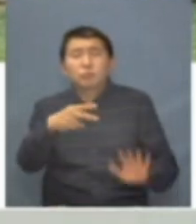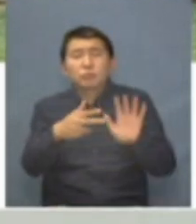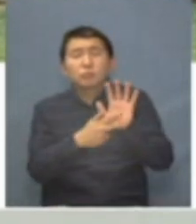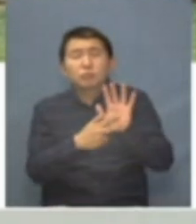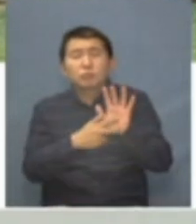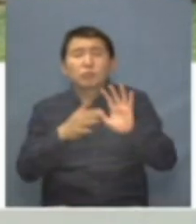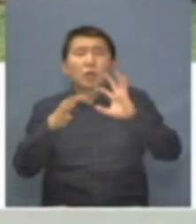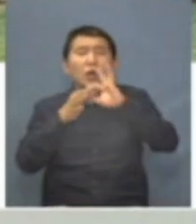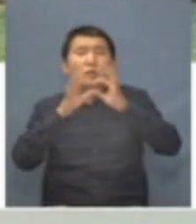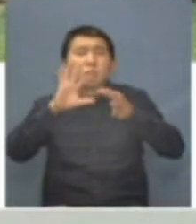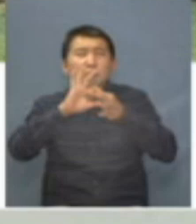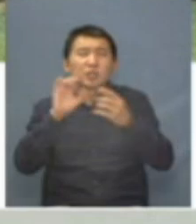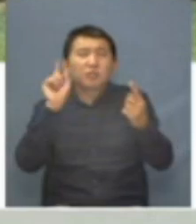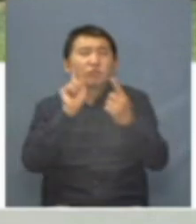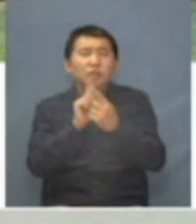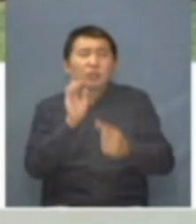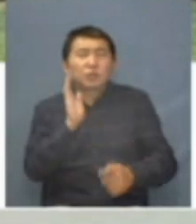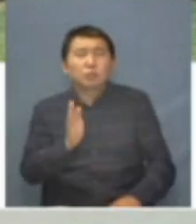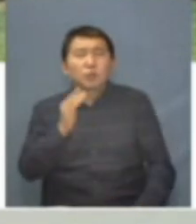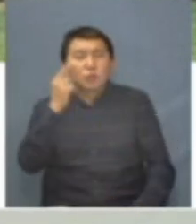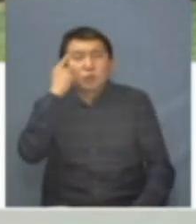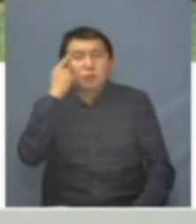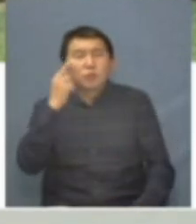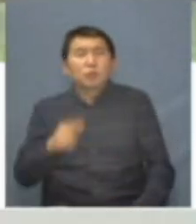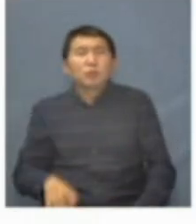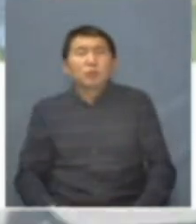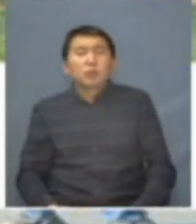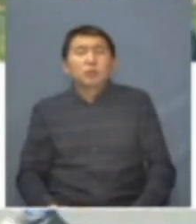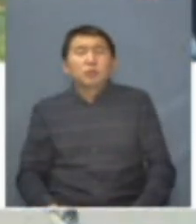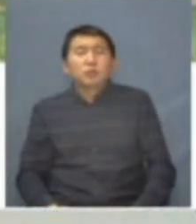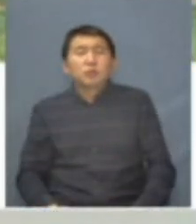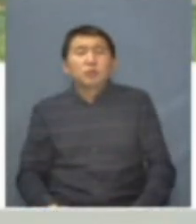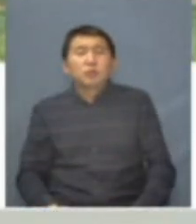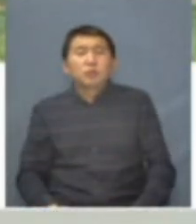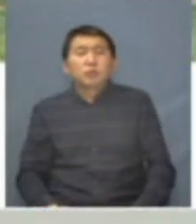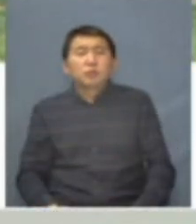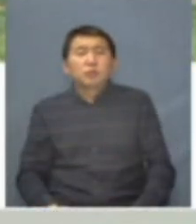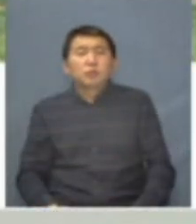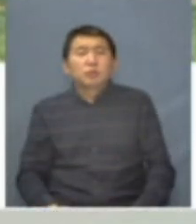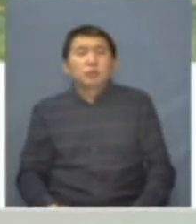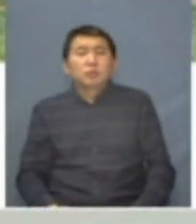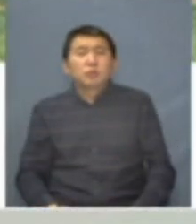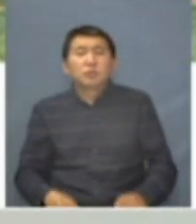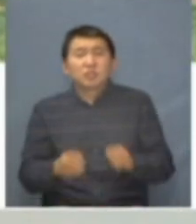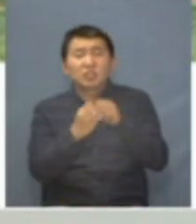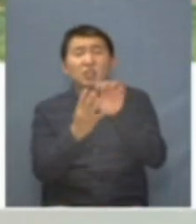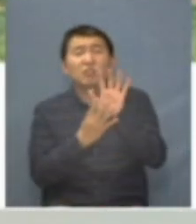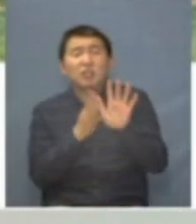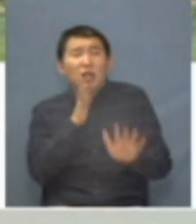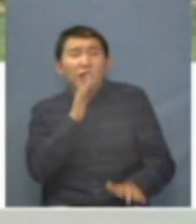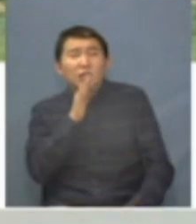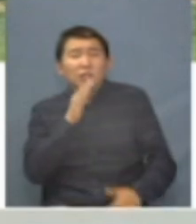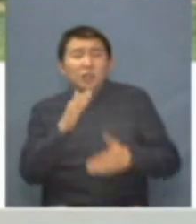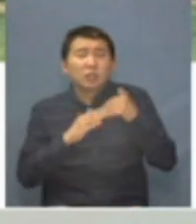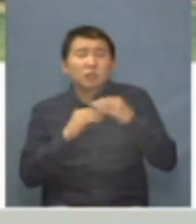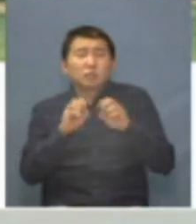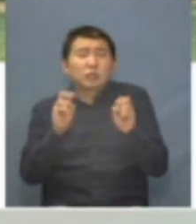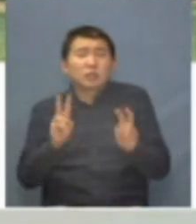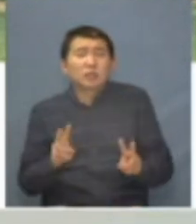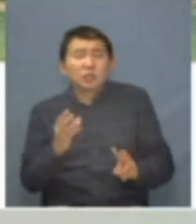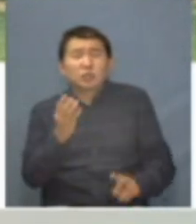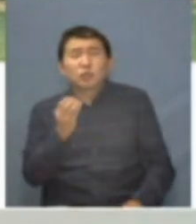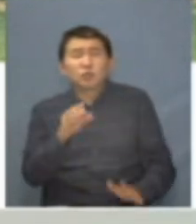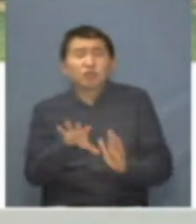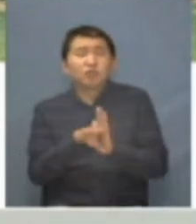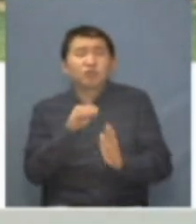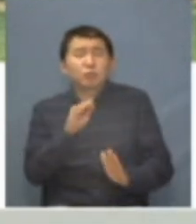олимпиадада кездесеміз деп ойлаймыз. Америка бар, сонда соған үміттеміз. Ғасыр 19-да мен мамандығын әлі таңдаймыз. Енді спорт жағына